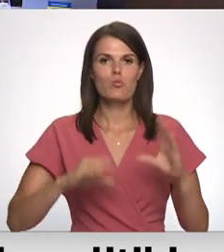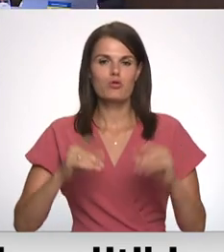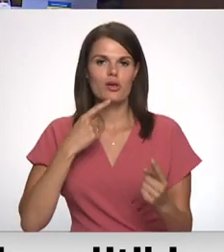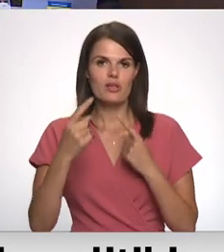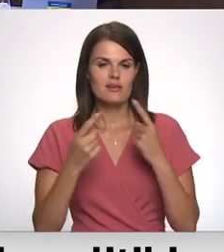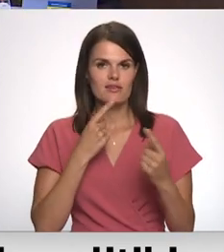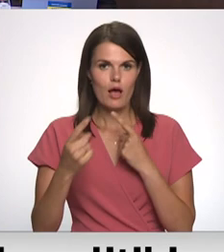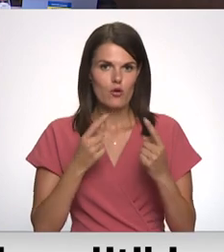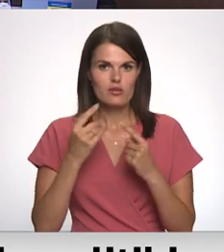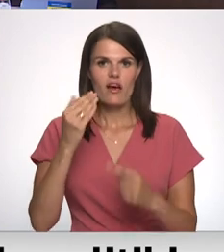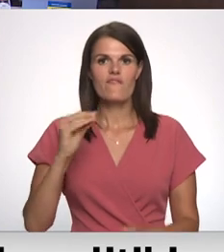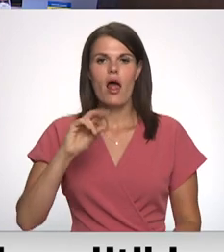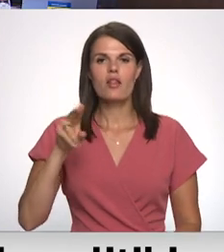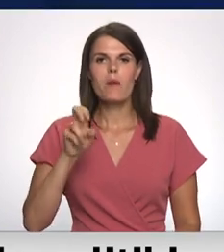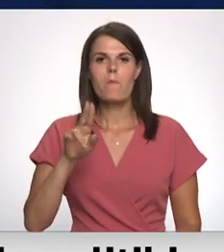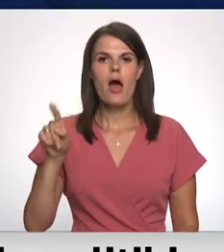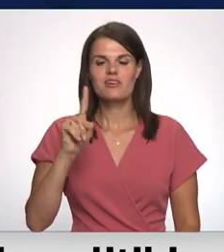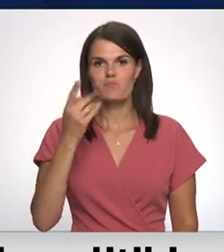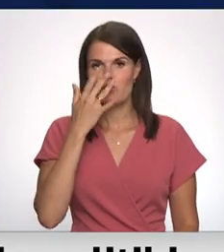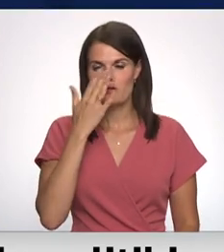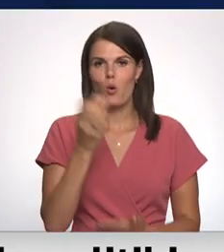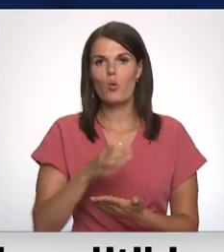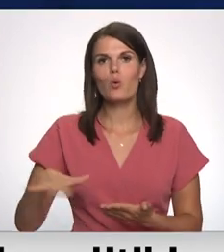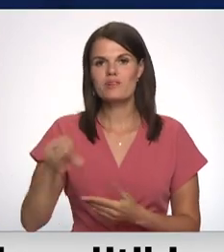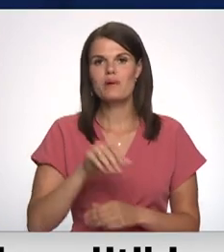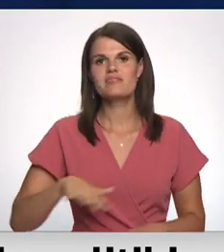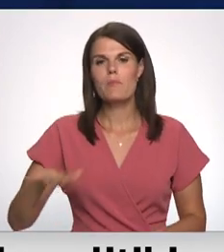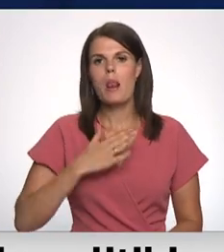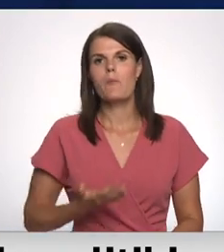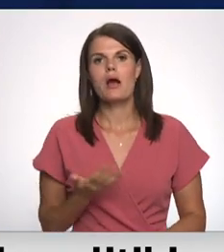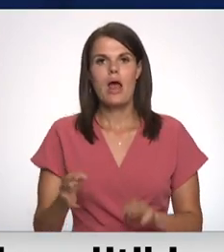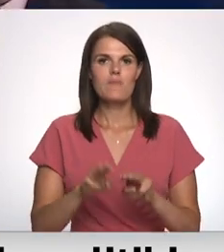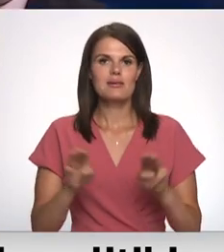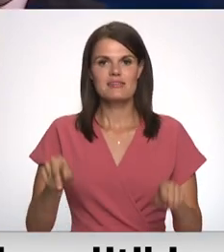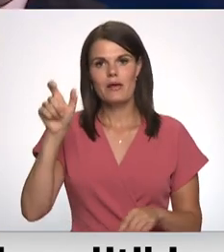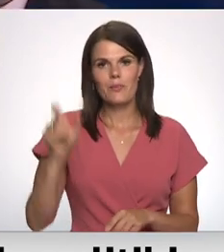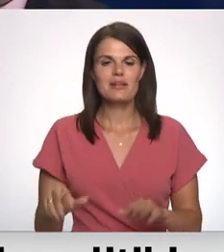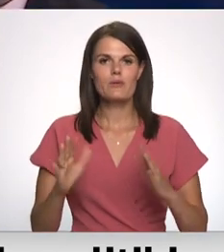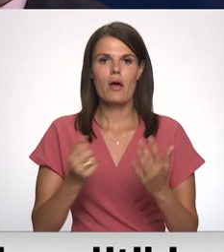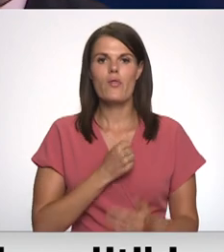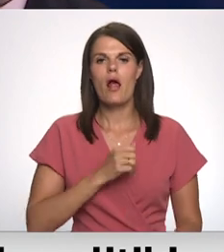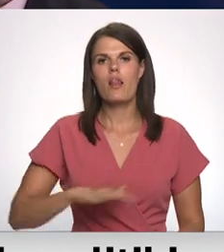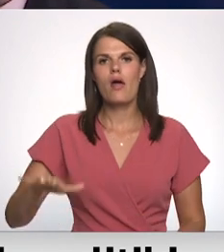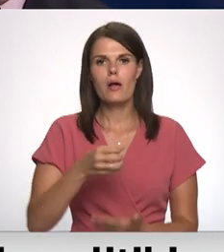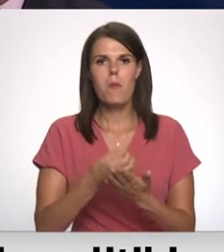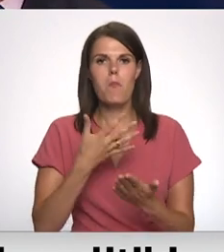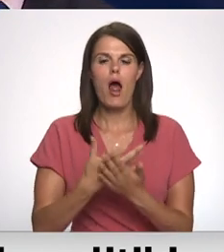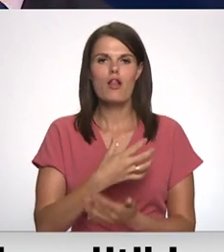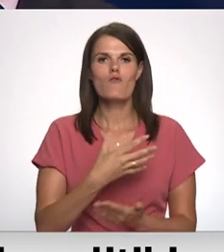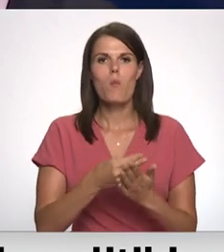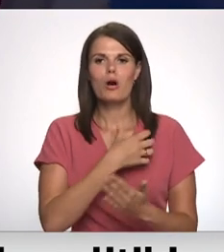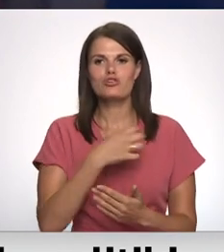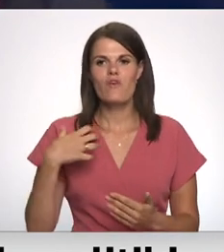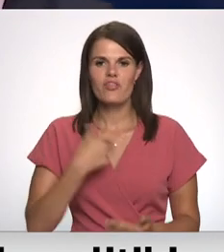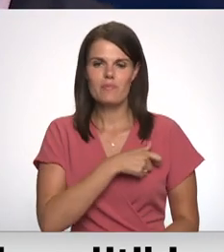numurs Kurzemes vēlēšanu sarakstā. Zemgalē – labklājības ministrs Gatis Eglīdis, bet Latgalē – Balvu pašvaldības deputāts un